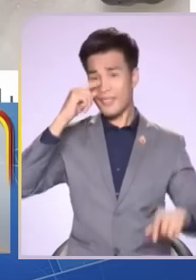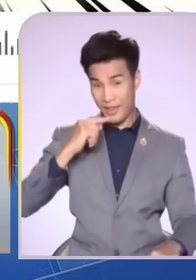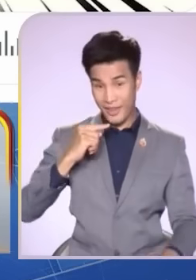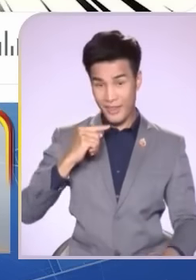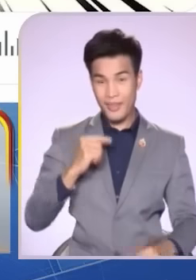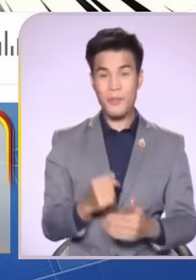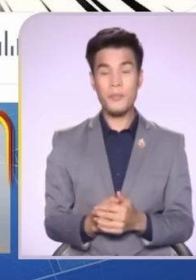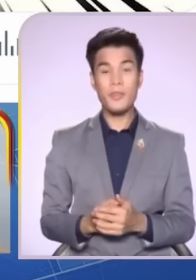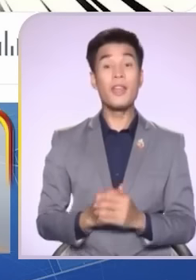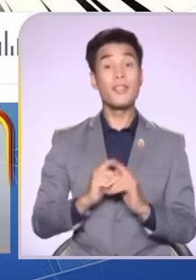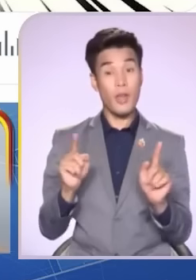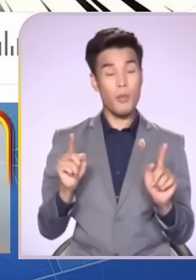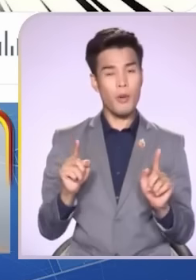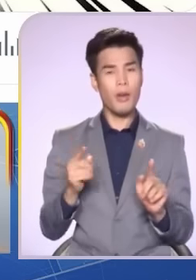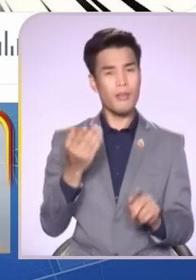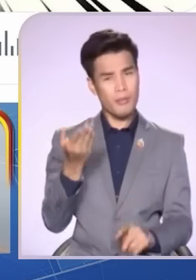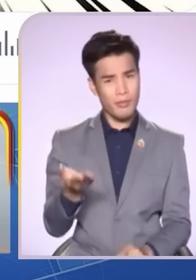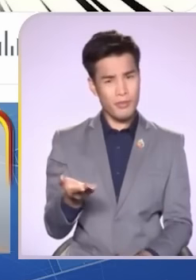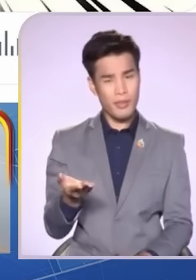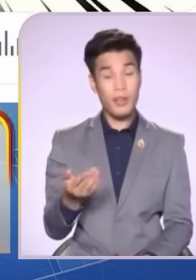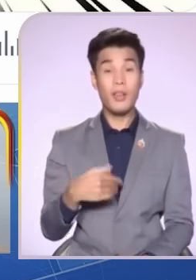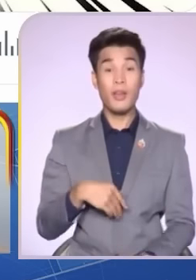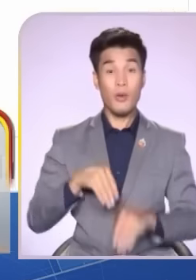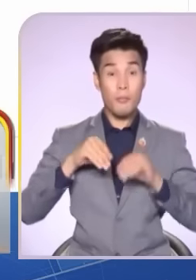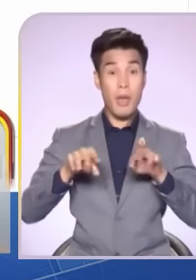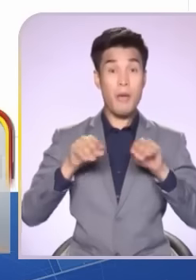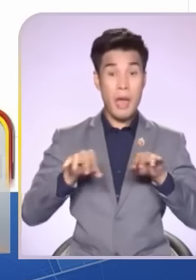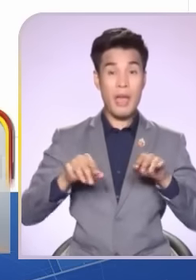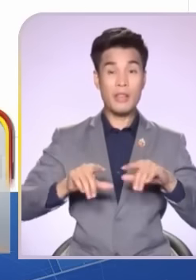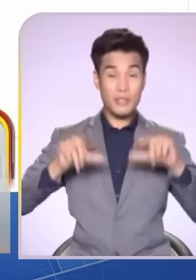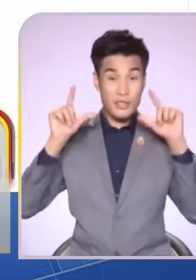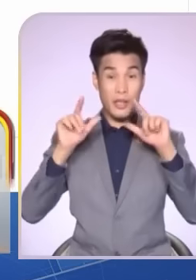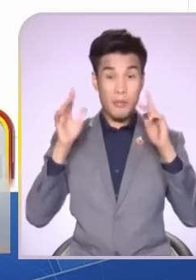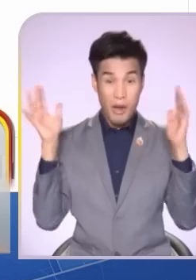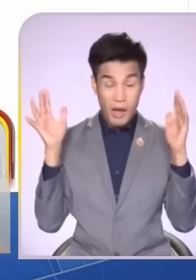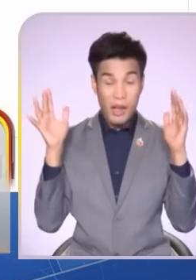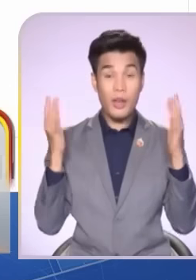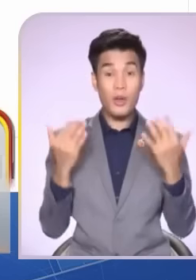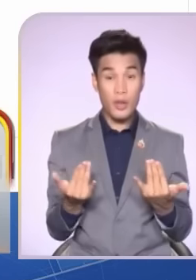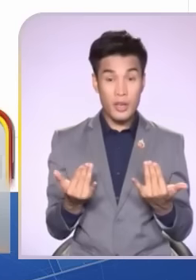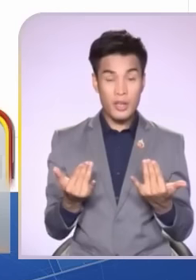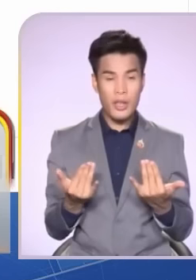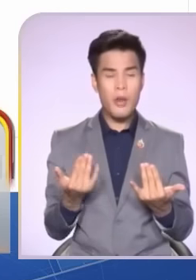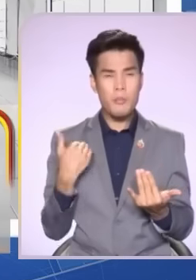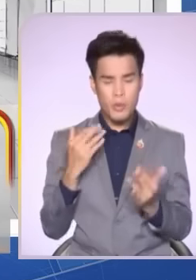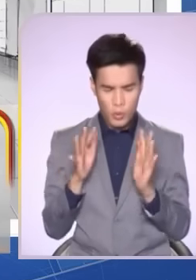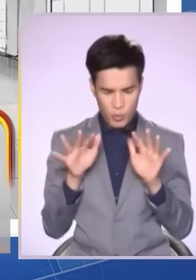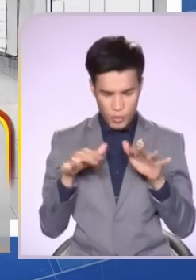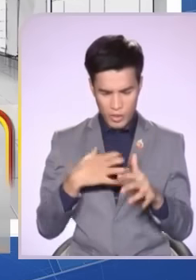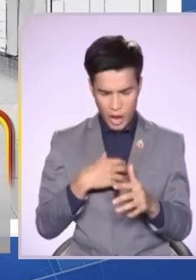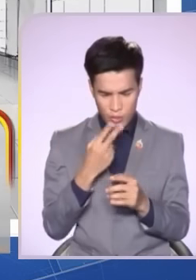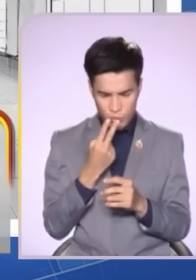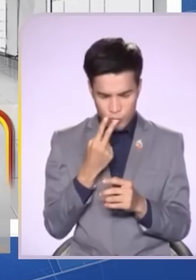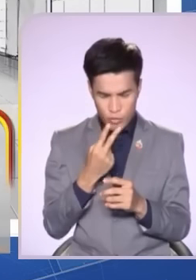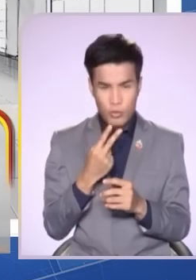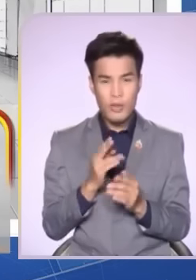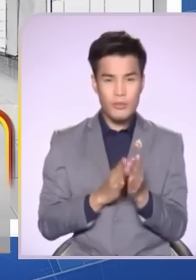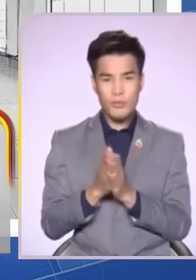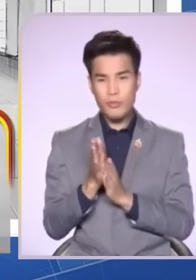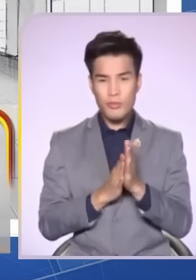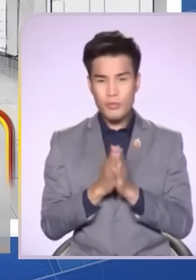ท ้แต่คุณผู้ชมคะมันไม่ใช่แค่กระแสซอฟต์พาวเวอร์ที่ดังไกลขนาดนี้นะคะที่แบบมีแต่คนอยากจะมาดูอยากจะม